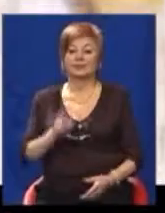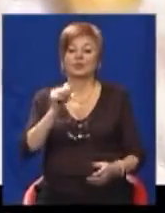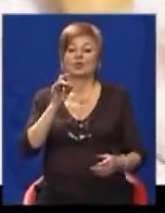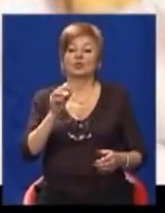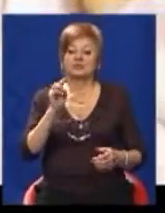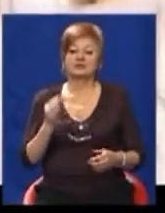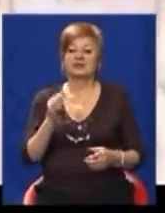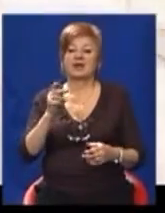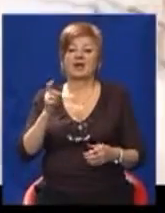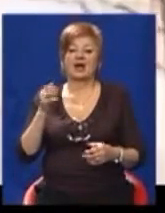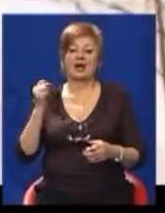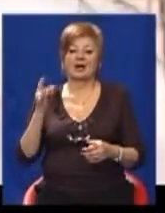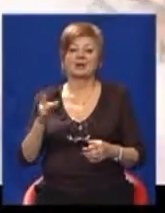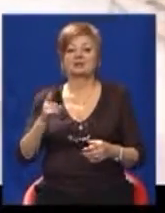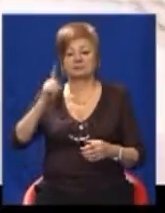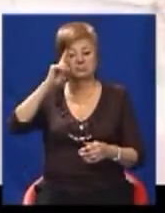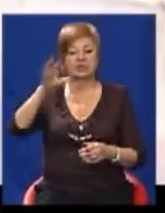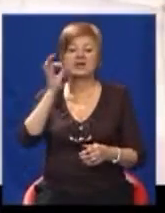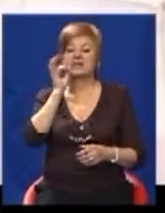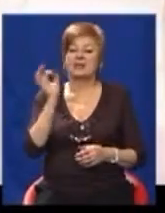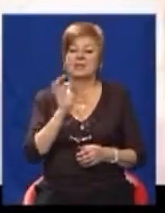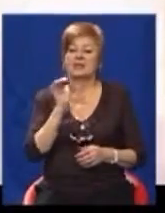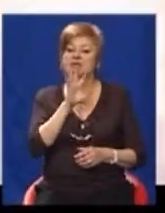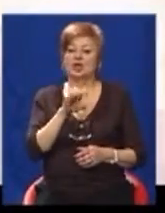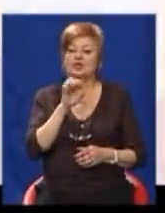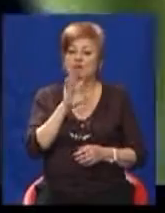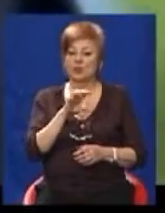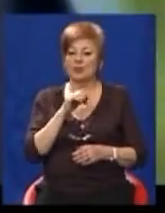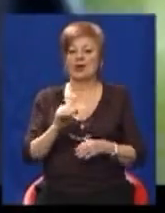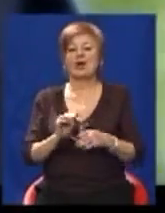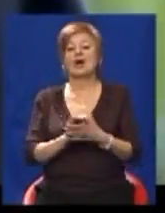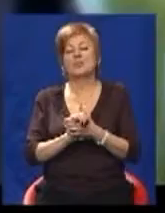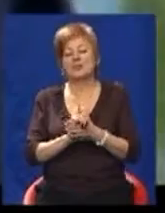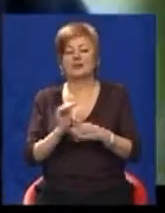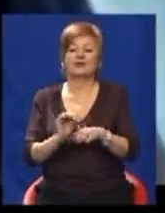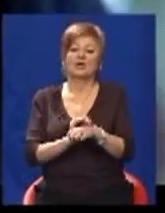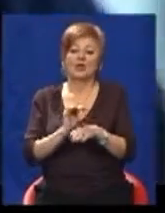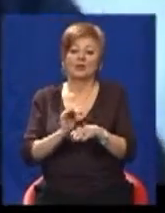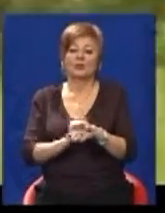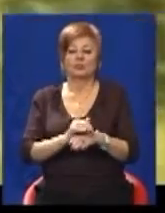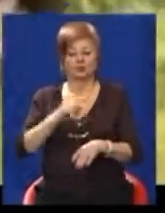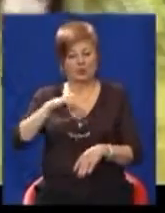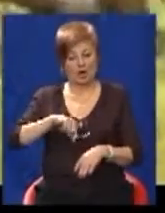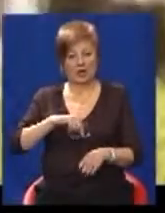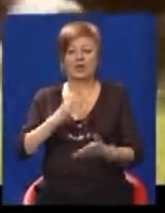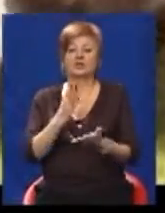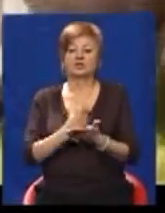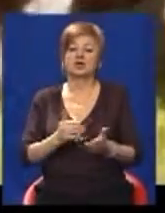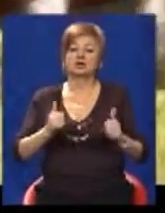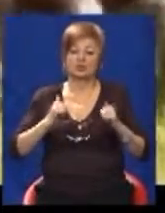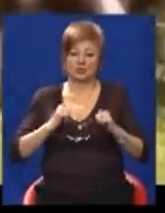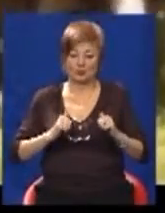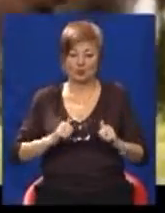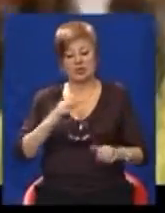Курцхаар – найвідоміший у світі німецький мисливський пес. Це миролюбна собака, доброзичлива, має сильний характер, спокійний,